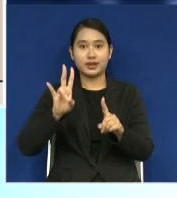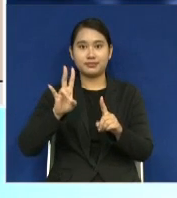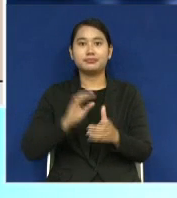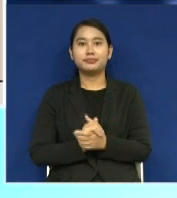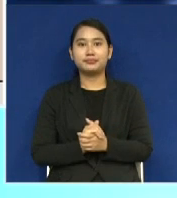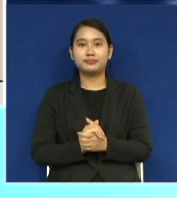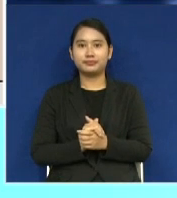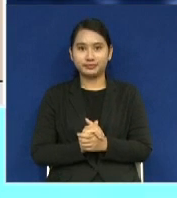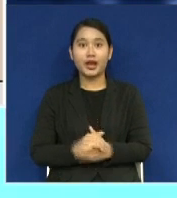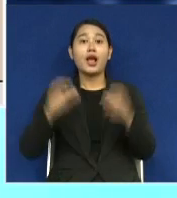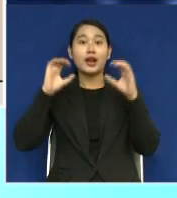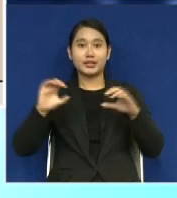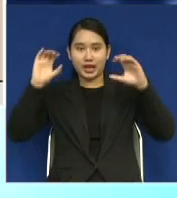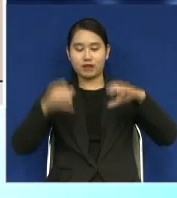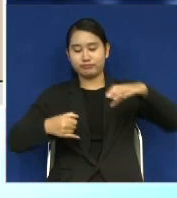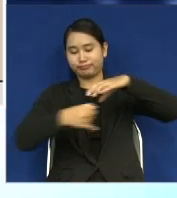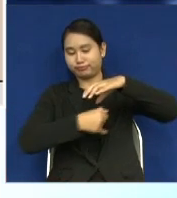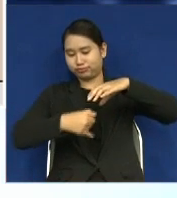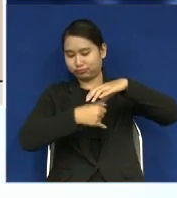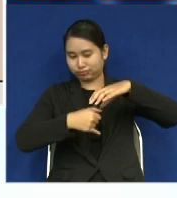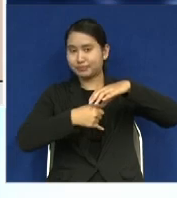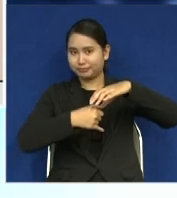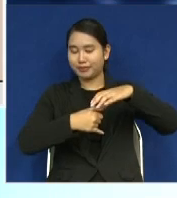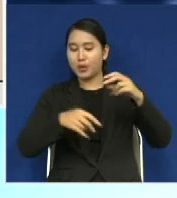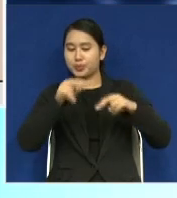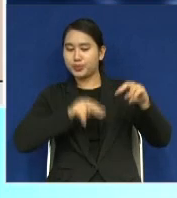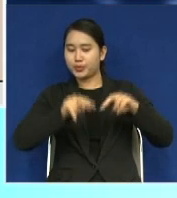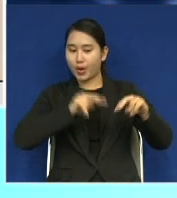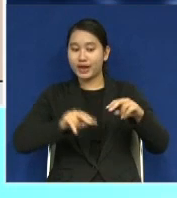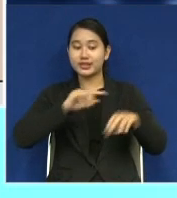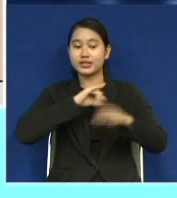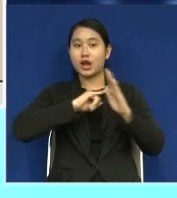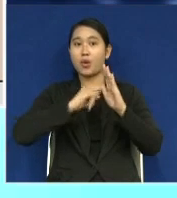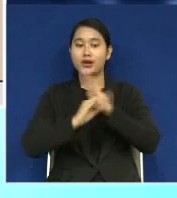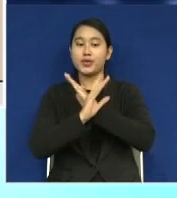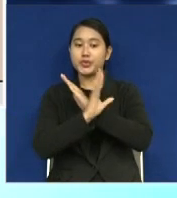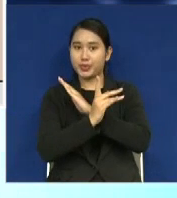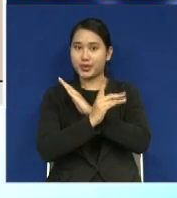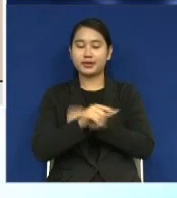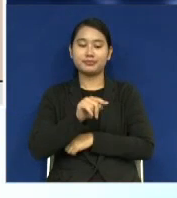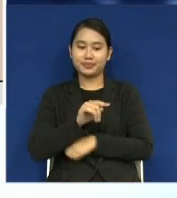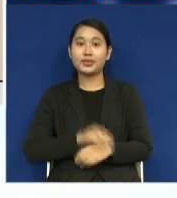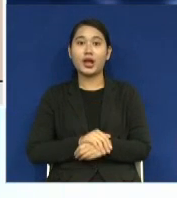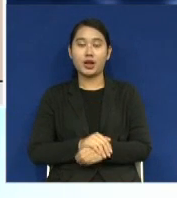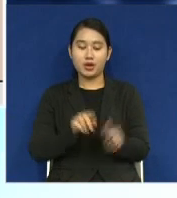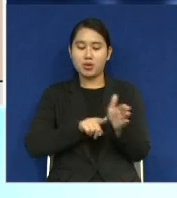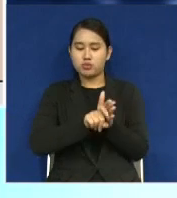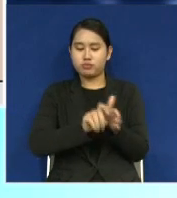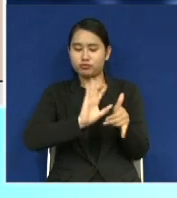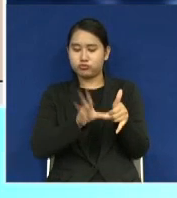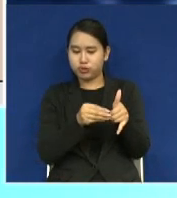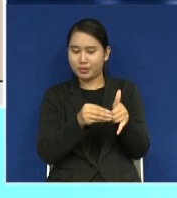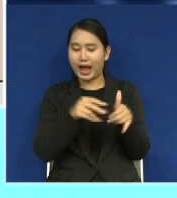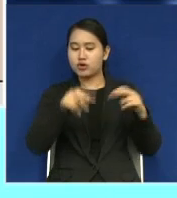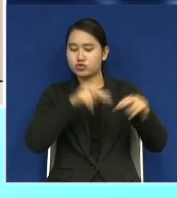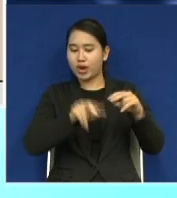และเข้าพักในสถานที่เฝ้าระวังที่รัฐจัดให้ในจังหวัดชลบุรีค่ะพบเชื้อจากการตรวจครั้งที่2